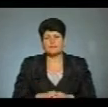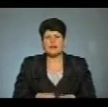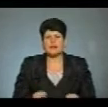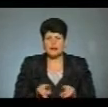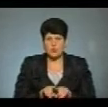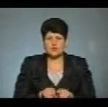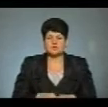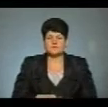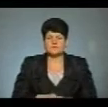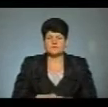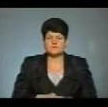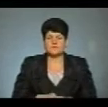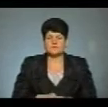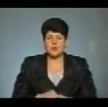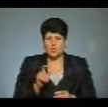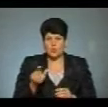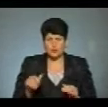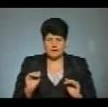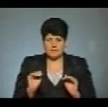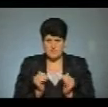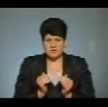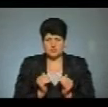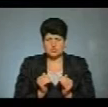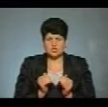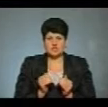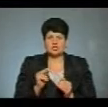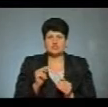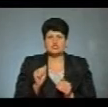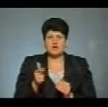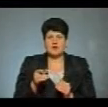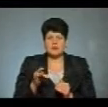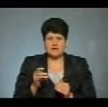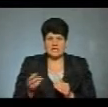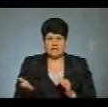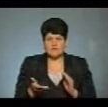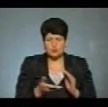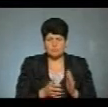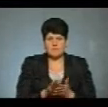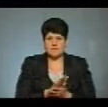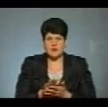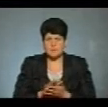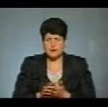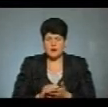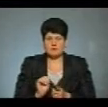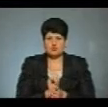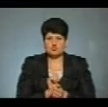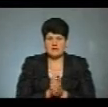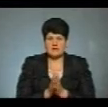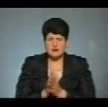Також, так як людей менше, чагарники вирубуються, прибирання, сухі